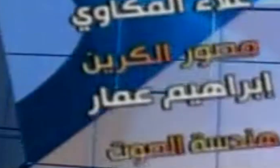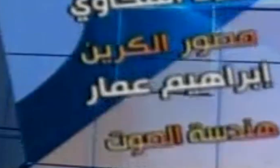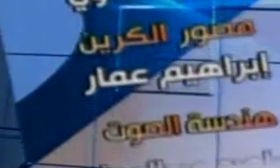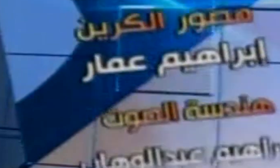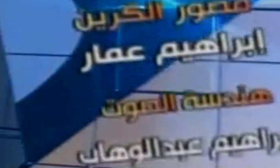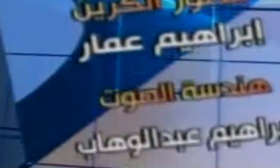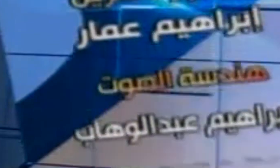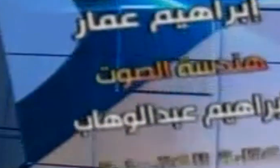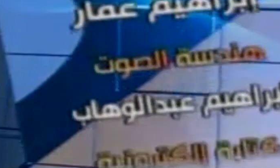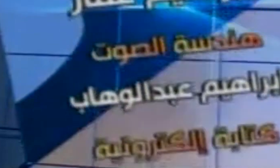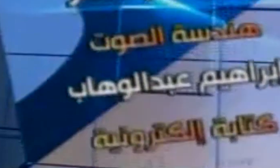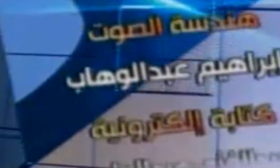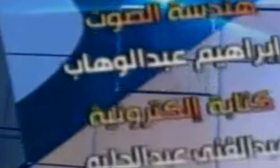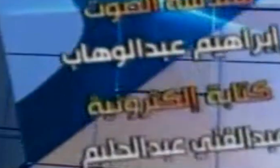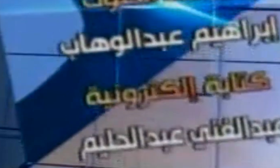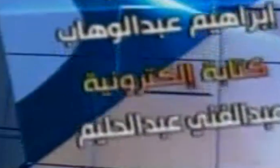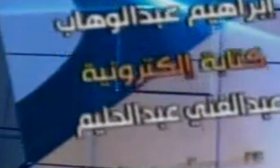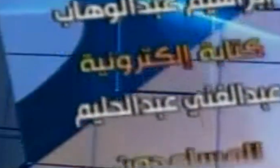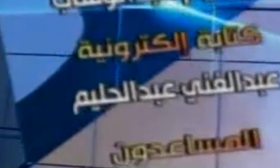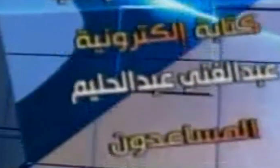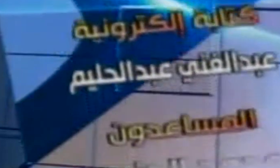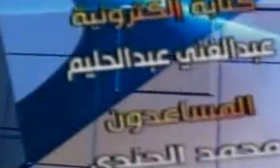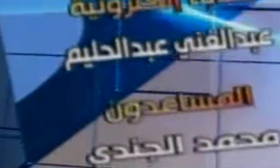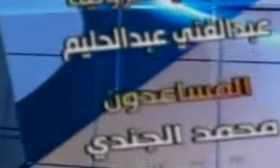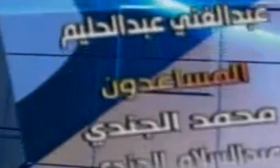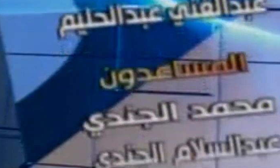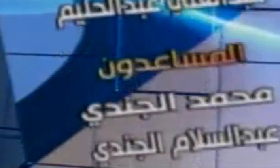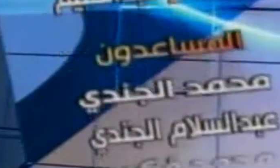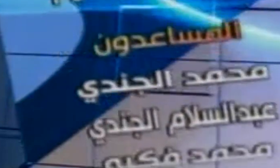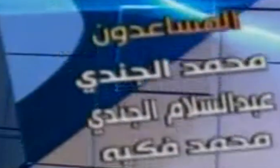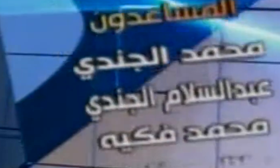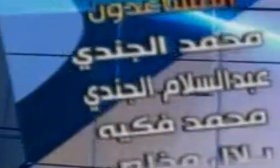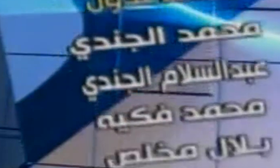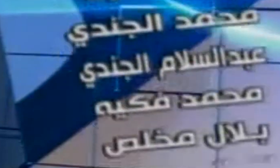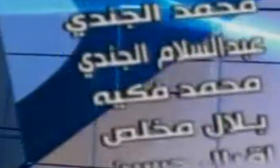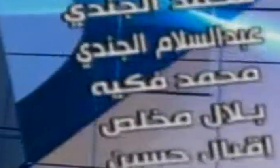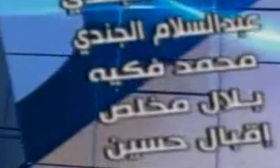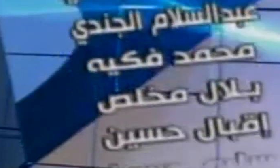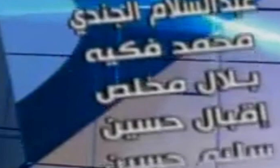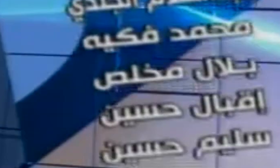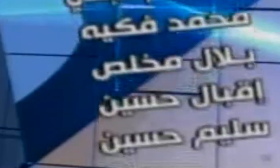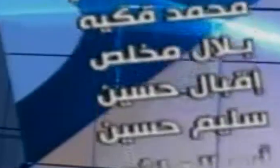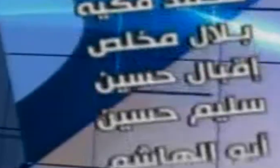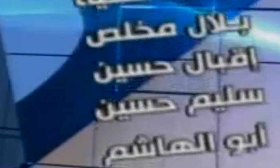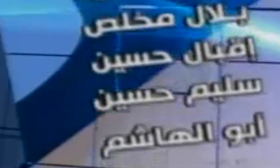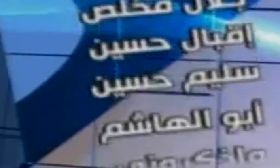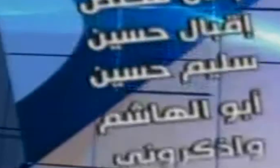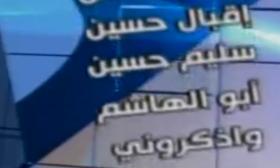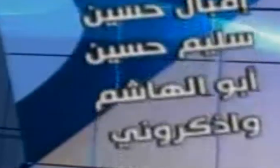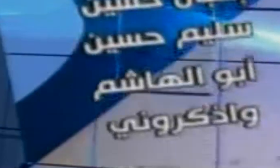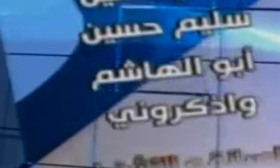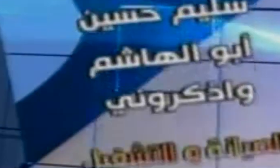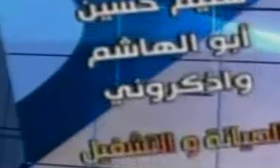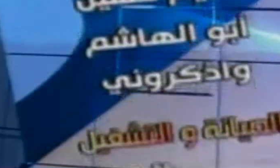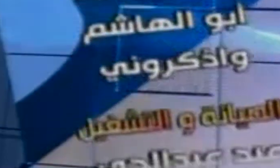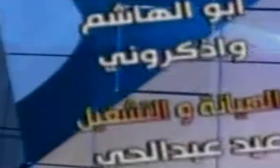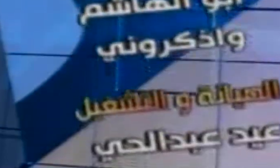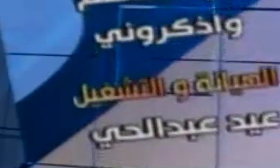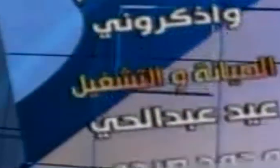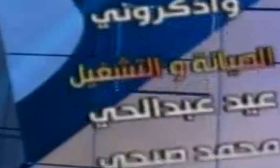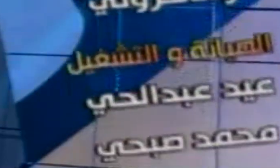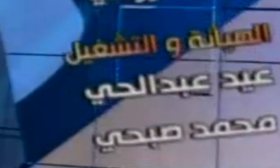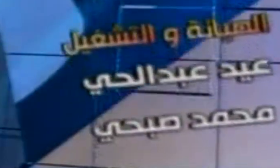بأنك أنت الله لا إله إلا أنت، وأن محمدا